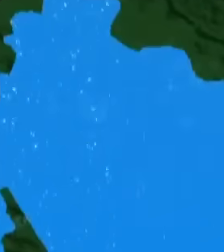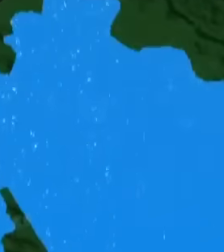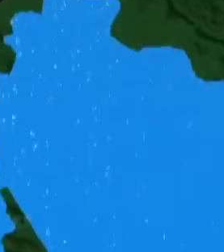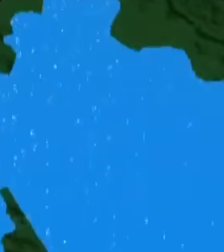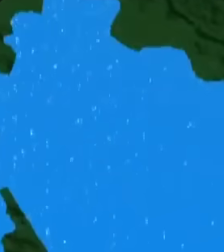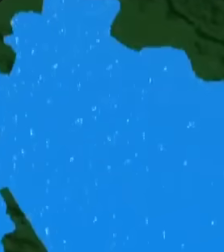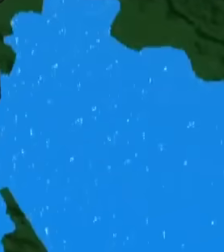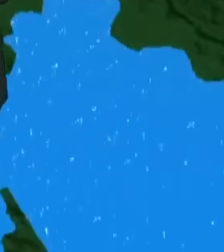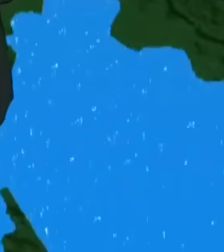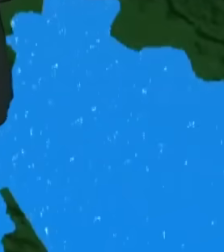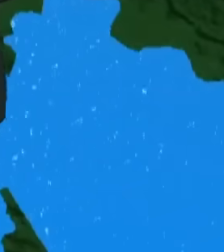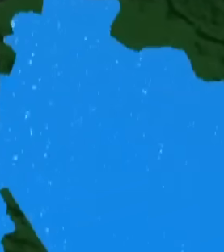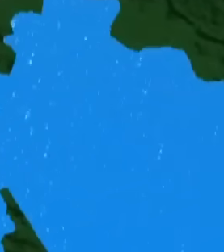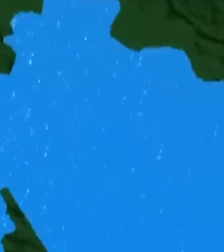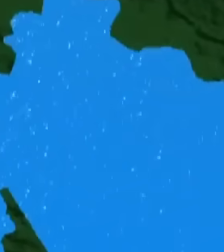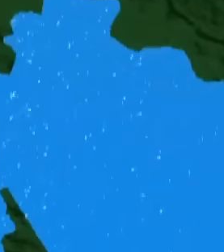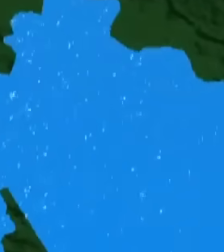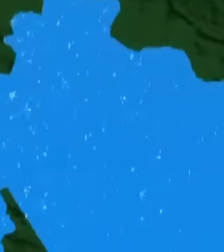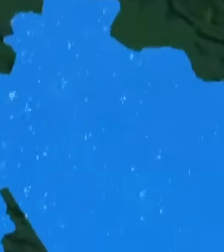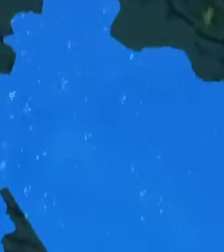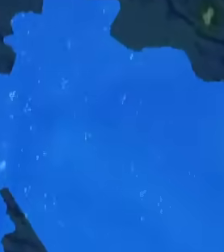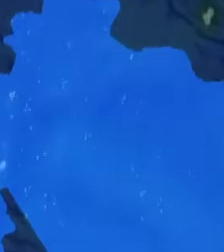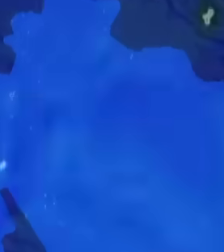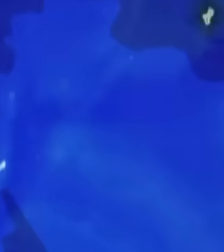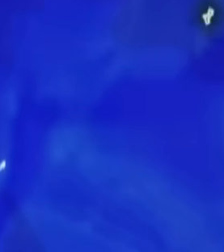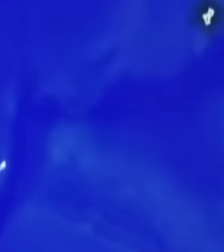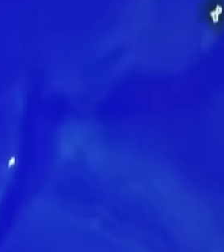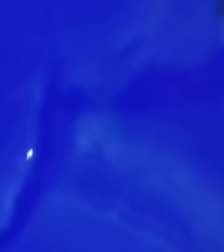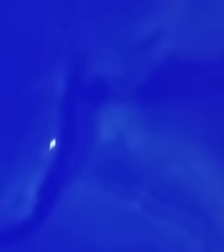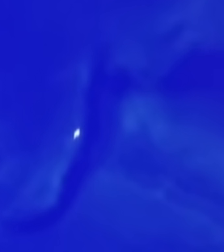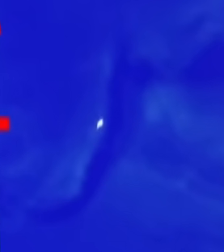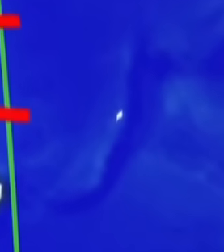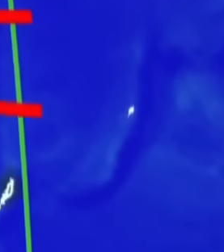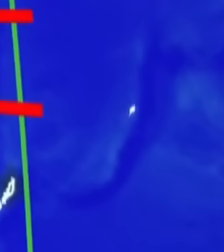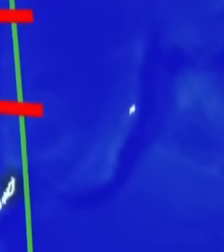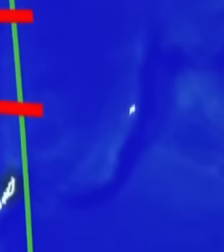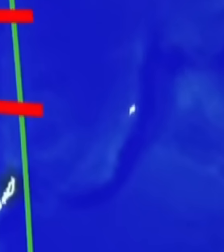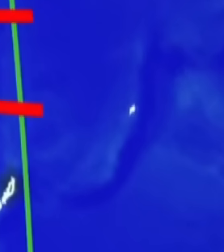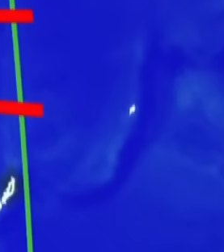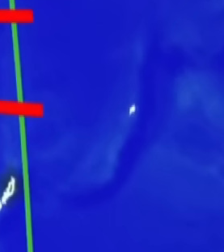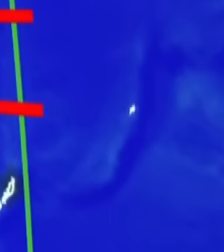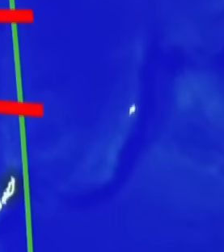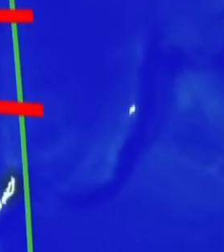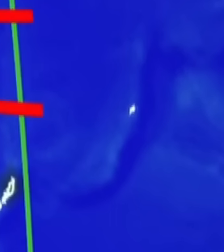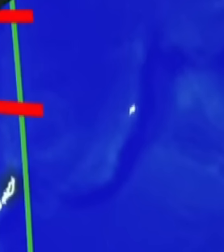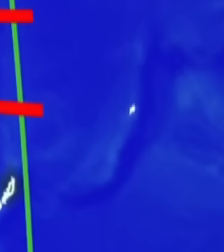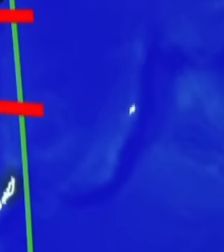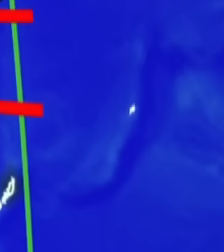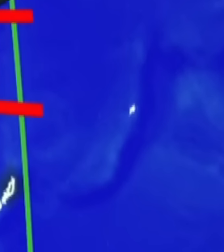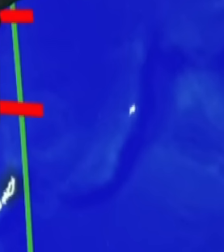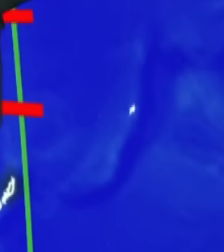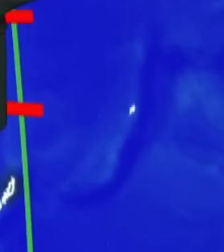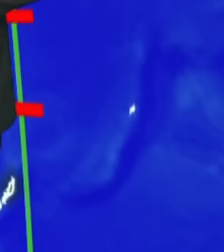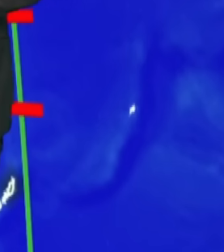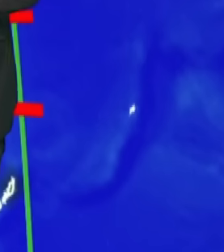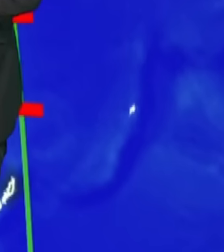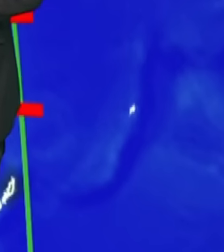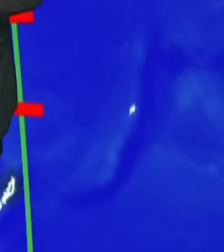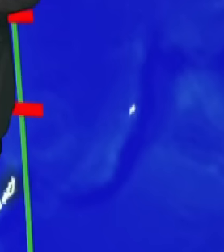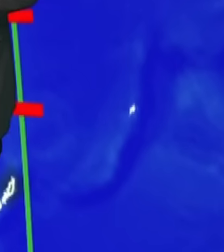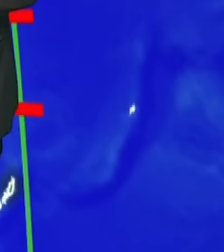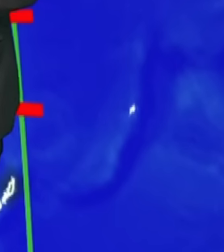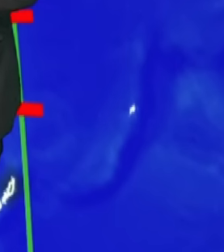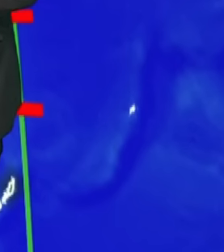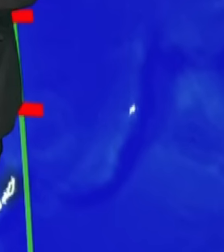halos mawawala yung mga pag-ulan. Samantala, bagong buwan na po ngayong Nobyembre, ayon sa PAGASA, isa o dalawang bagyo ang